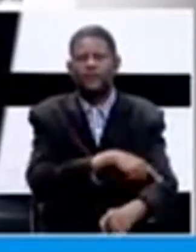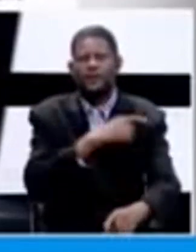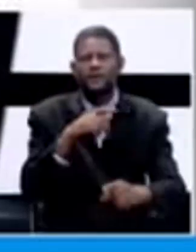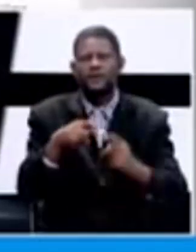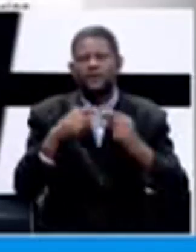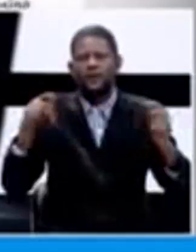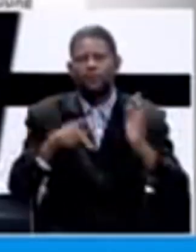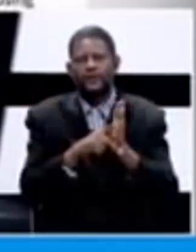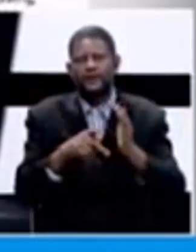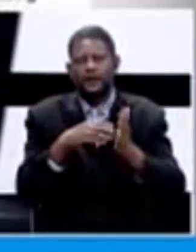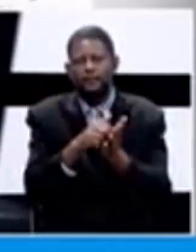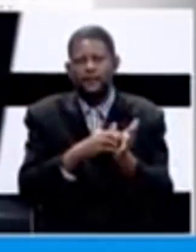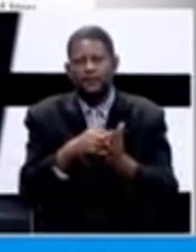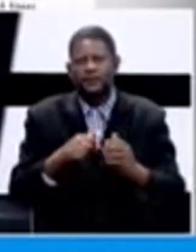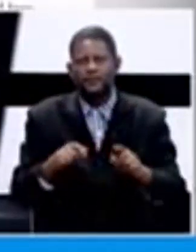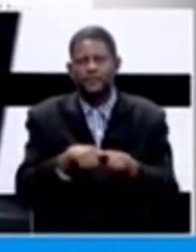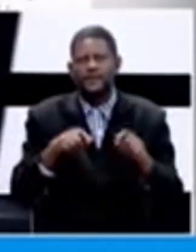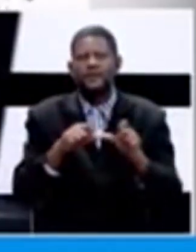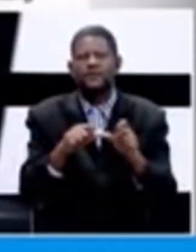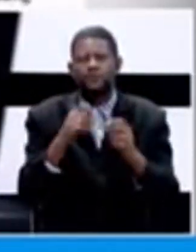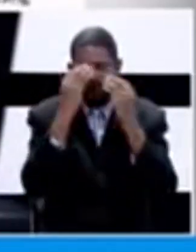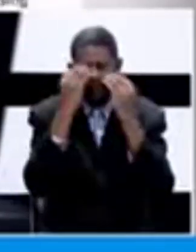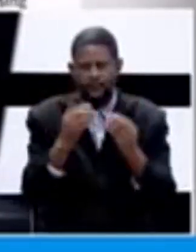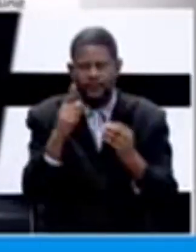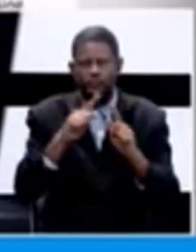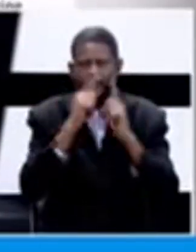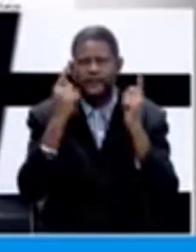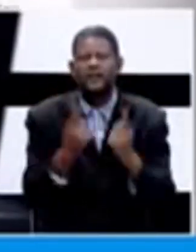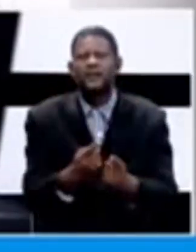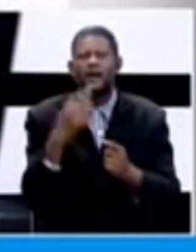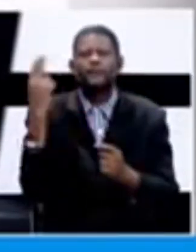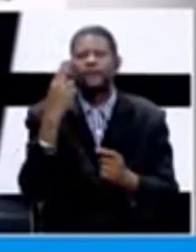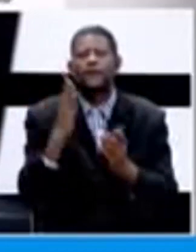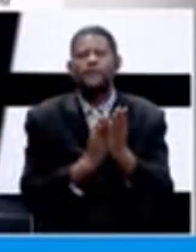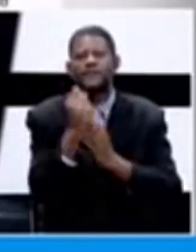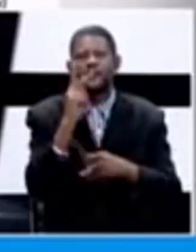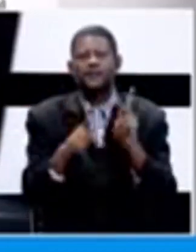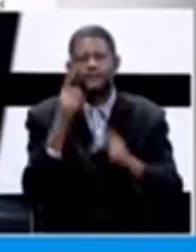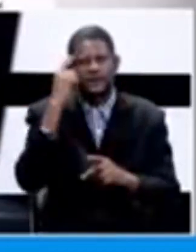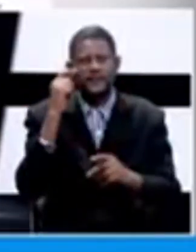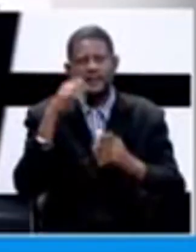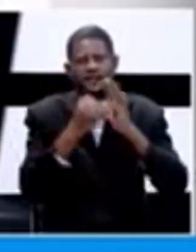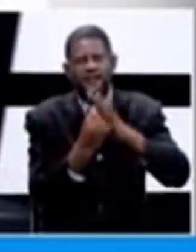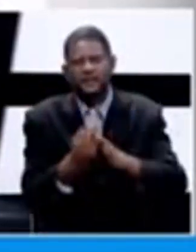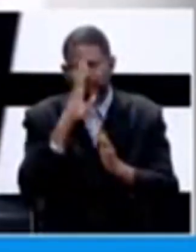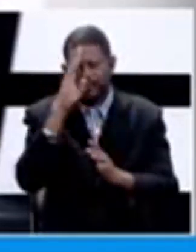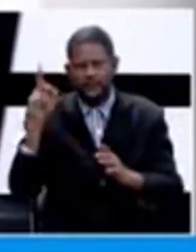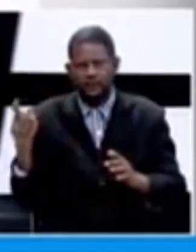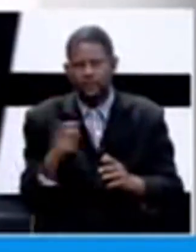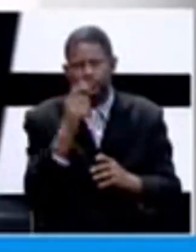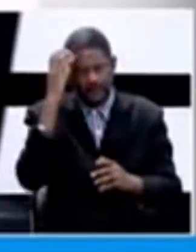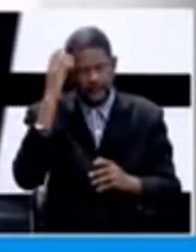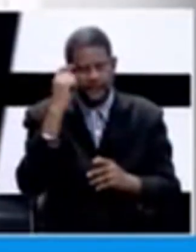ፖለቲከኛታት ምድኻሙ ከመ ዝቐፅለሉ እውን ኣፍሊጦም እቲ ጉጅለ ኣብ ረብሓን መሰልን ህዝቢ ትግራይ ፀቕጢ ይፈጥር ከም ዘሎ ዝገለጸ መንግስቲ